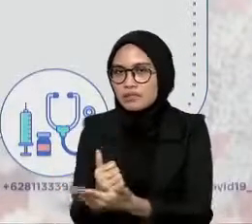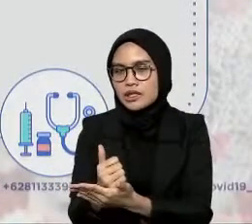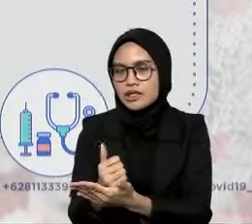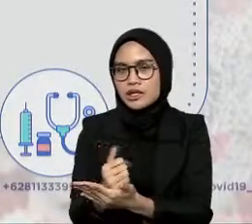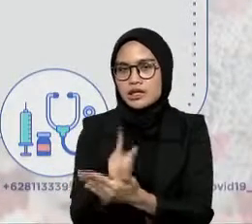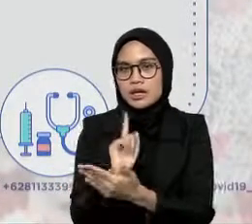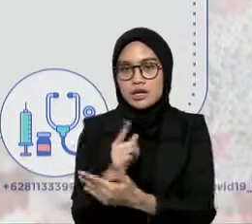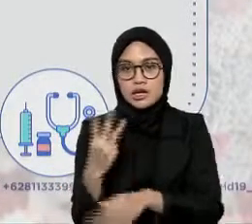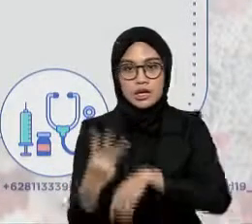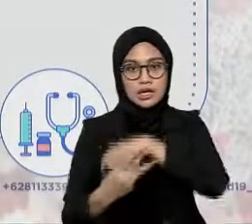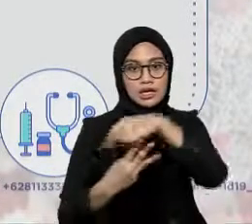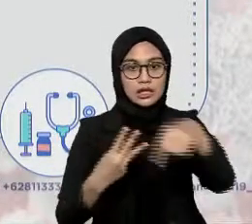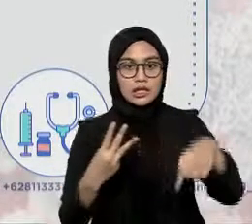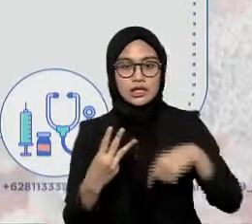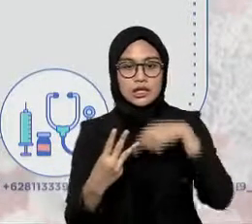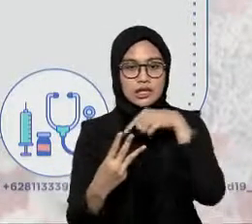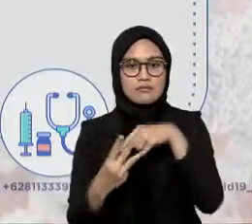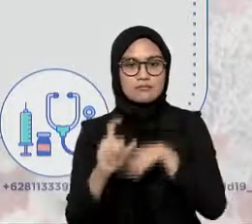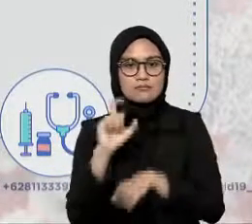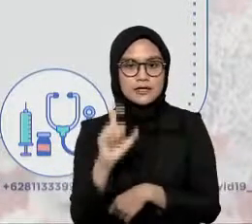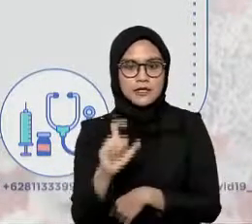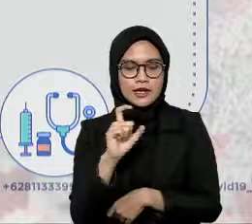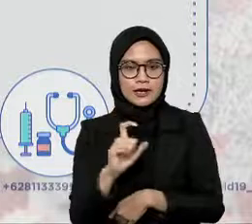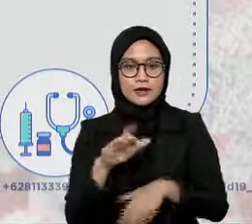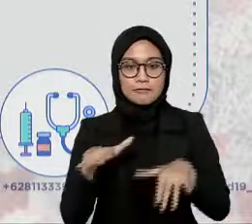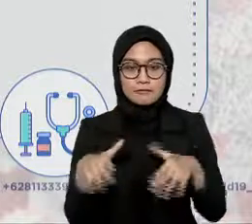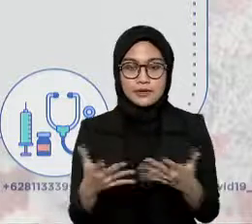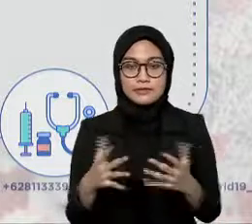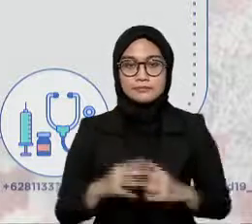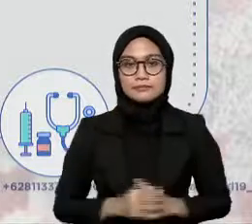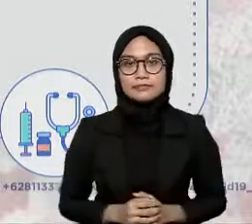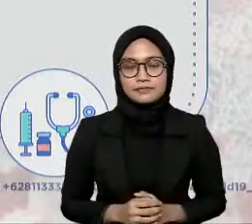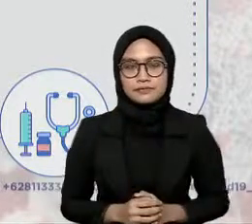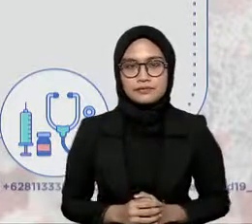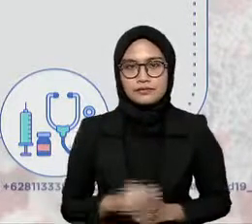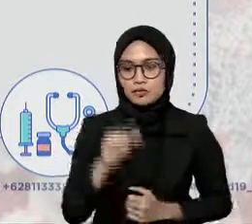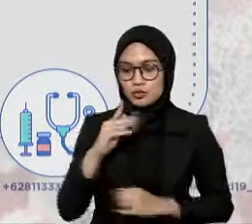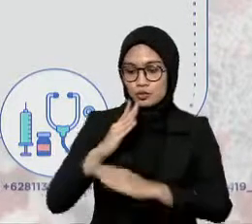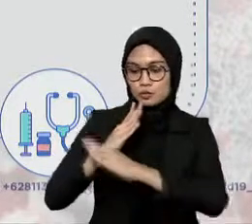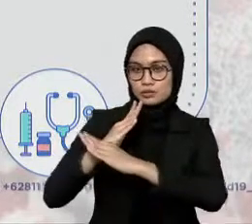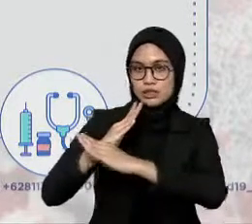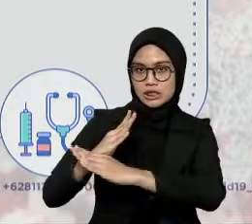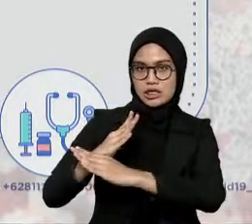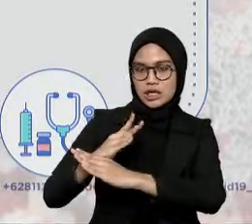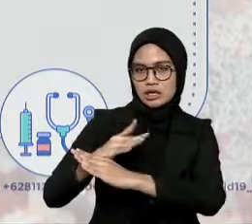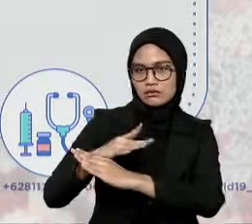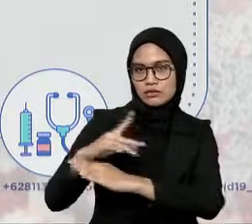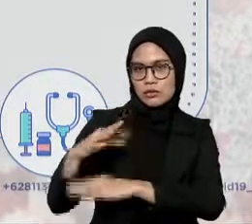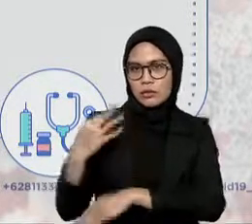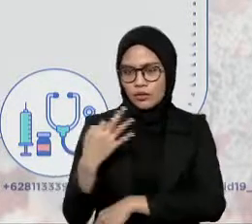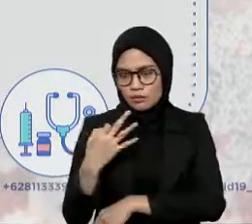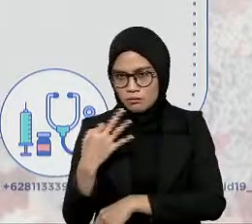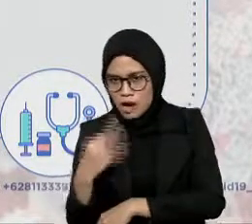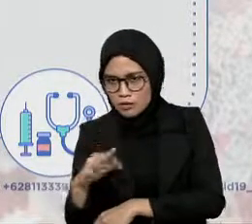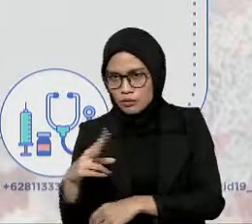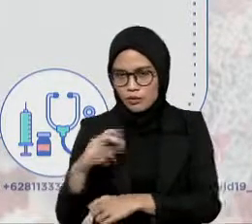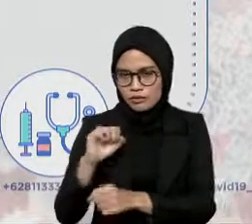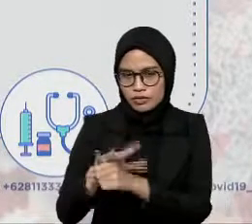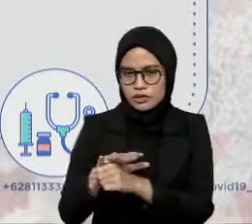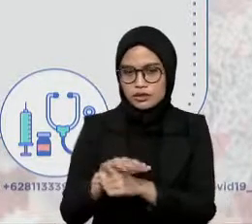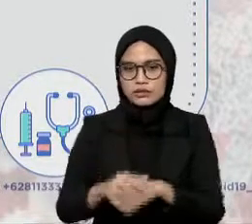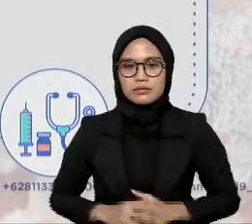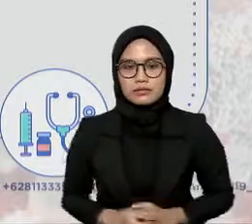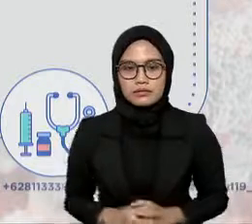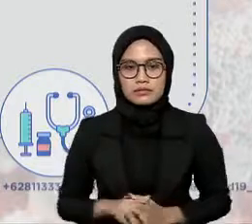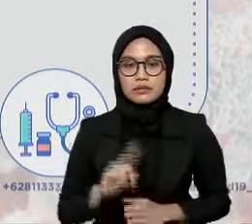3 strategi preventif yang krusial dalam mencegah importasi kasus, yaitu